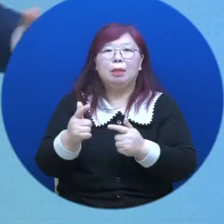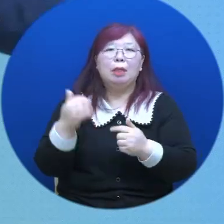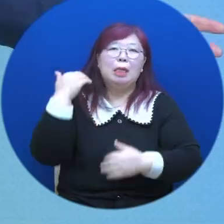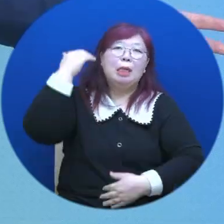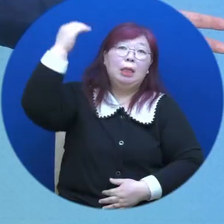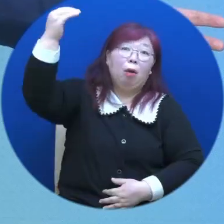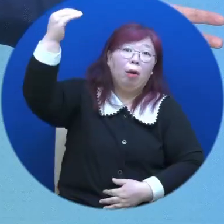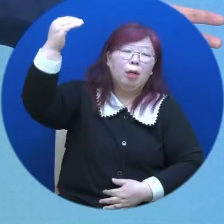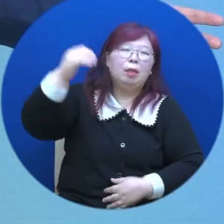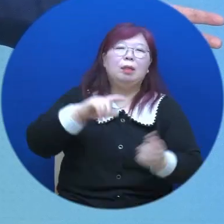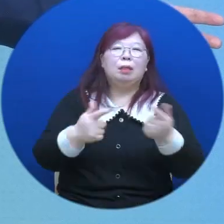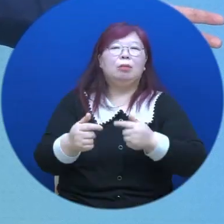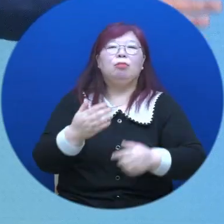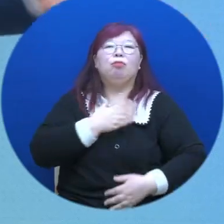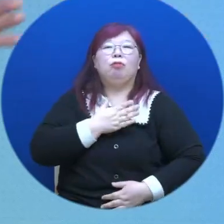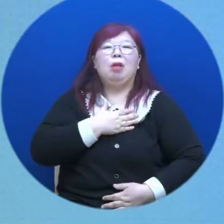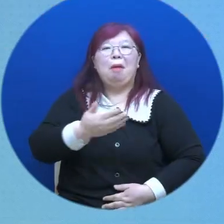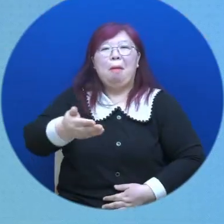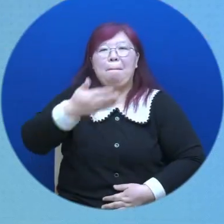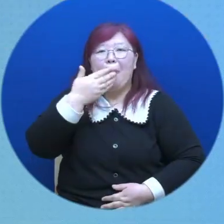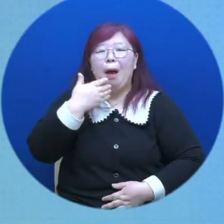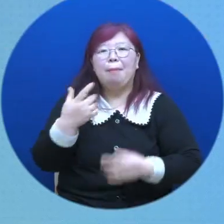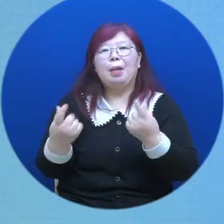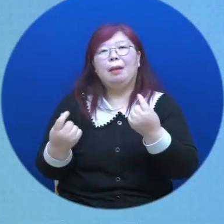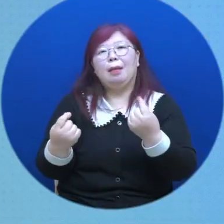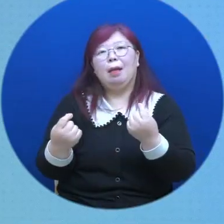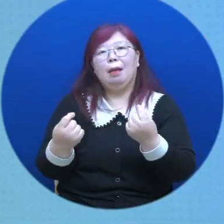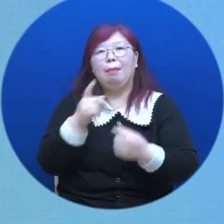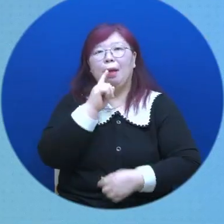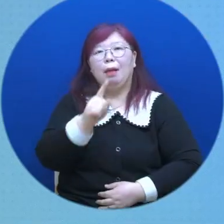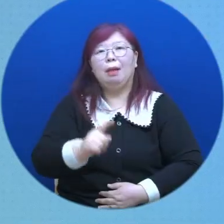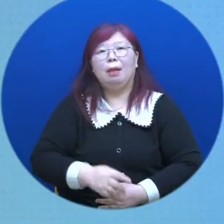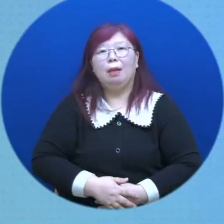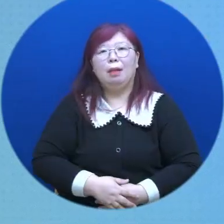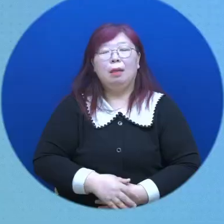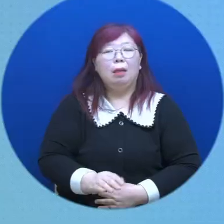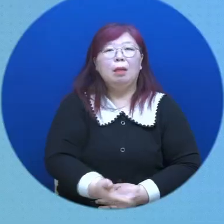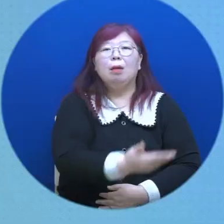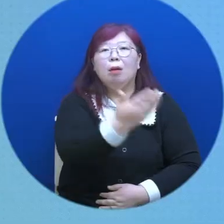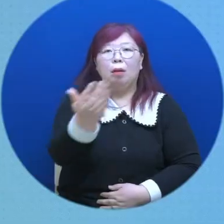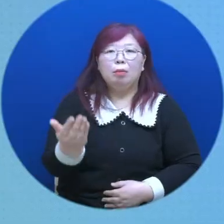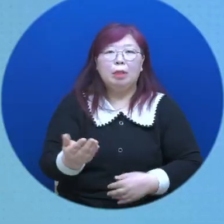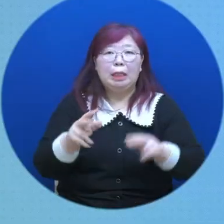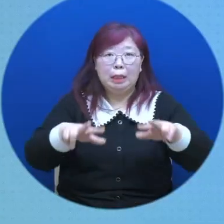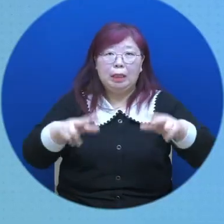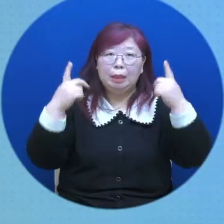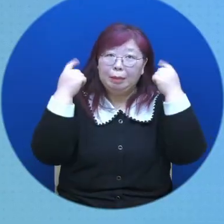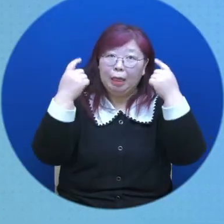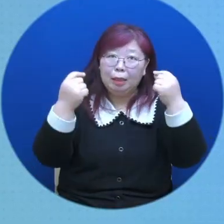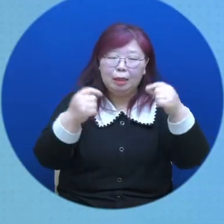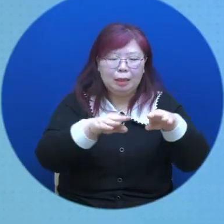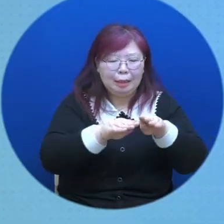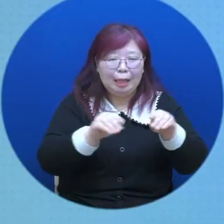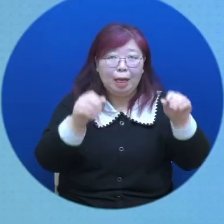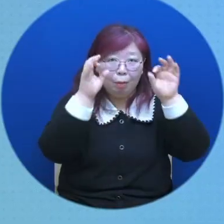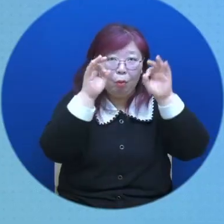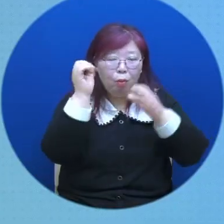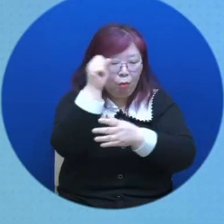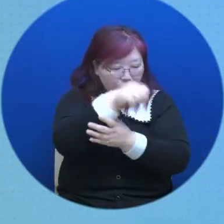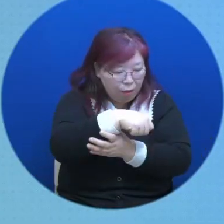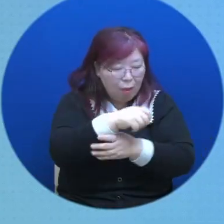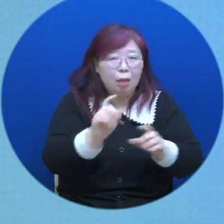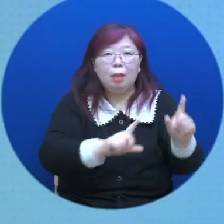라고 말씀하고 있는 거죠. 오늘 저와 여러분이 땅을 보고 살아왔다면 머리를